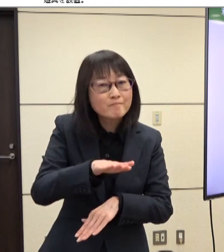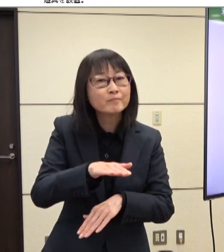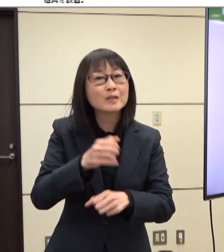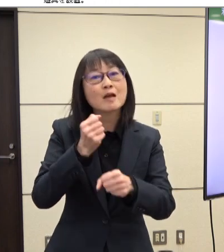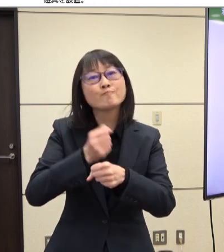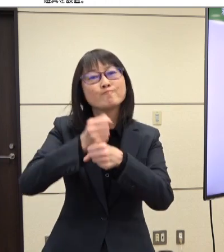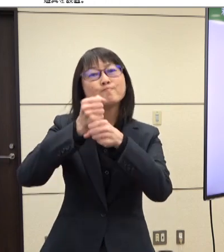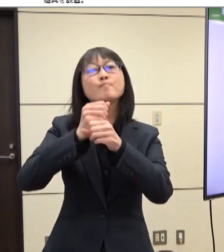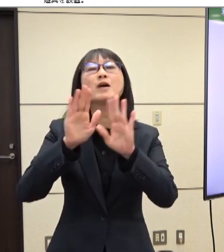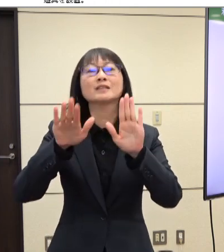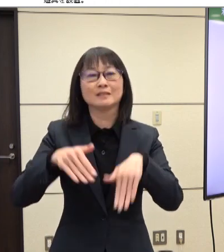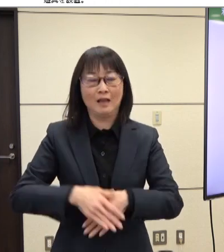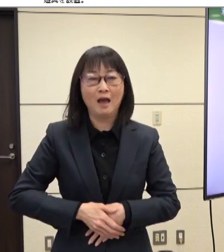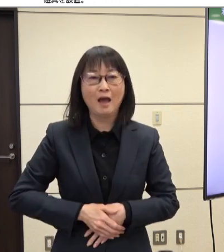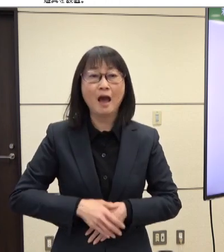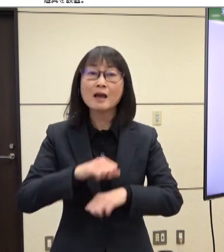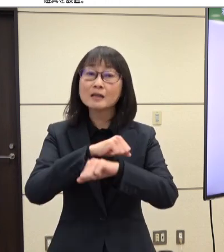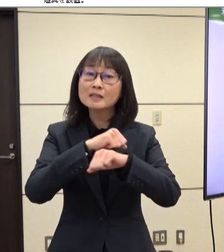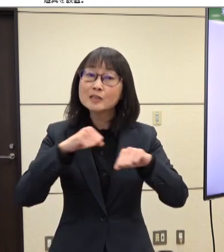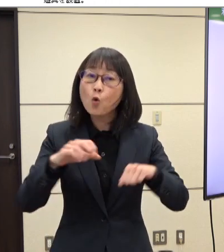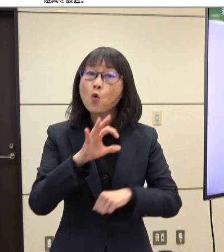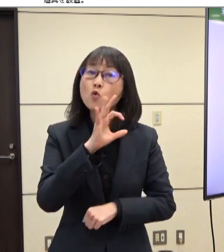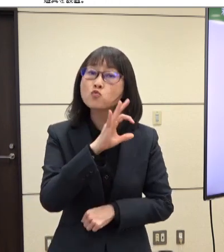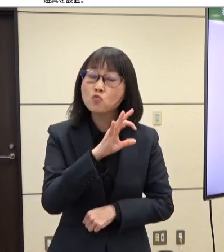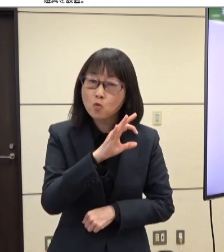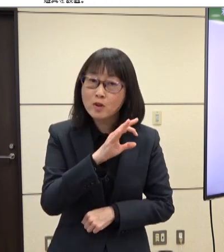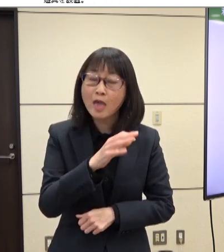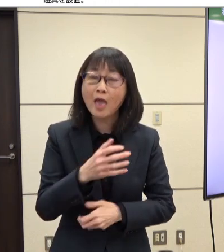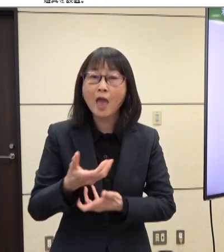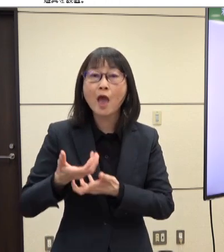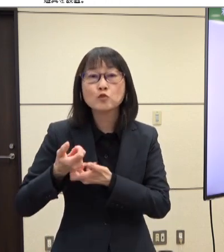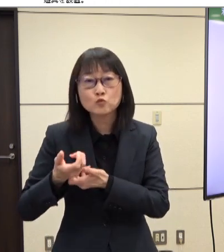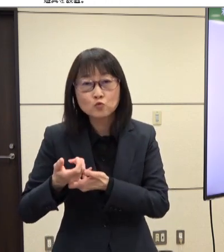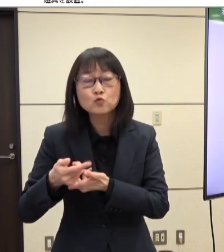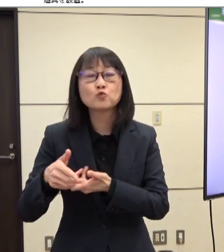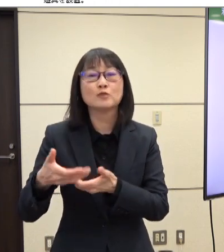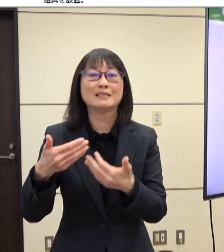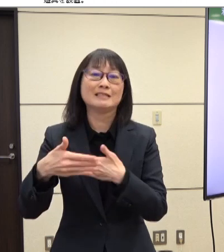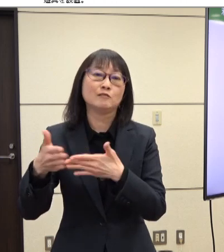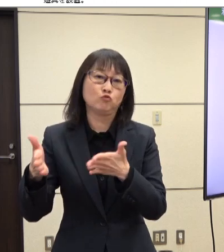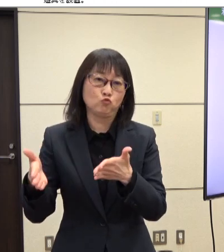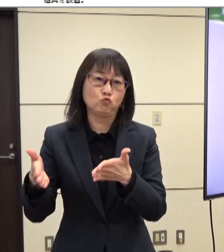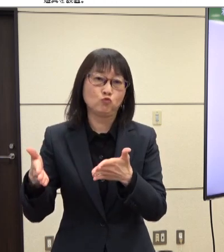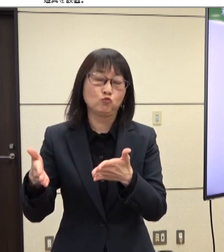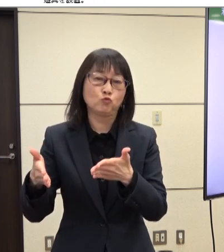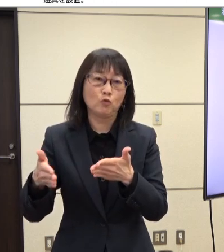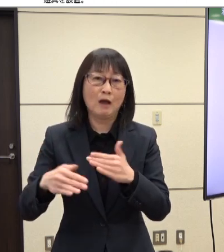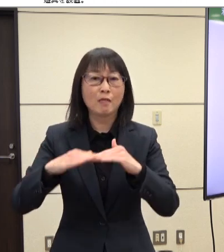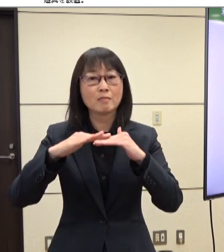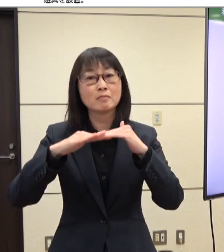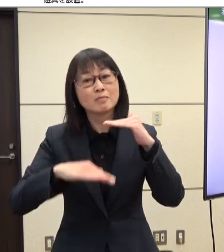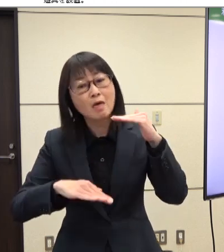や授乳室、エレベーターあるいは段差のないフロアといったようなもの